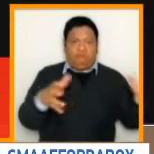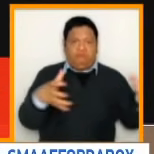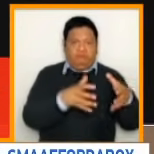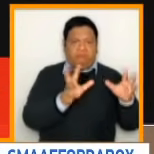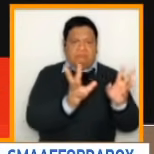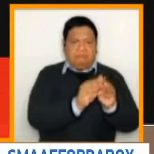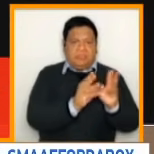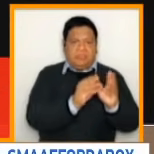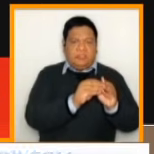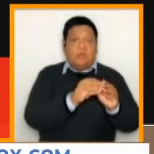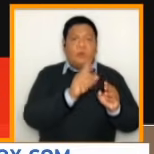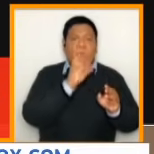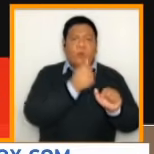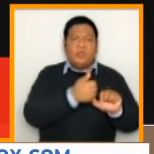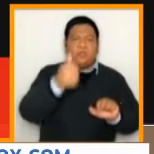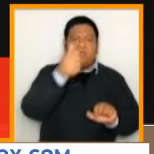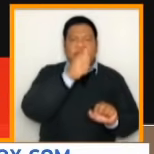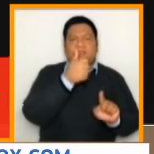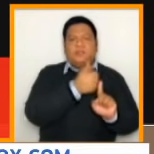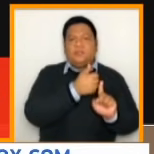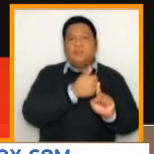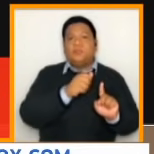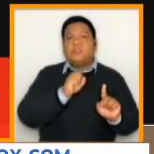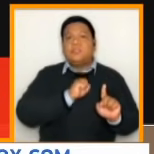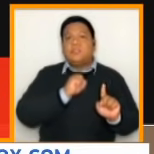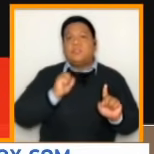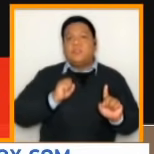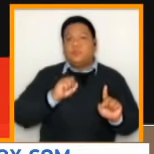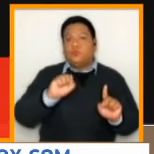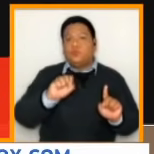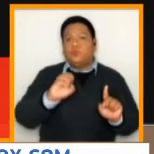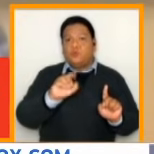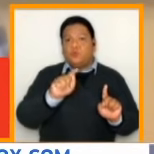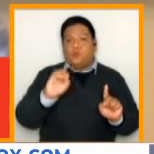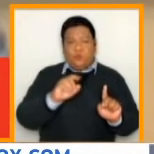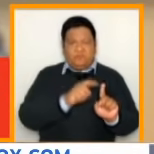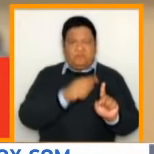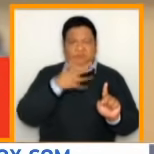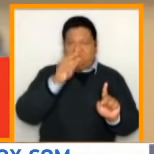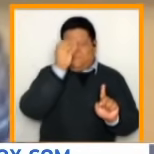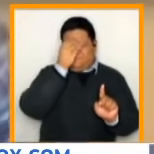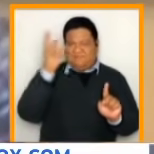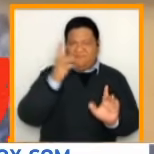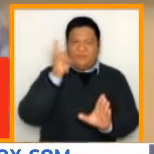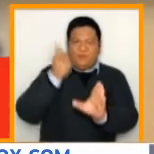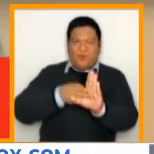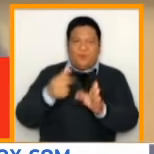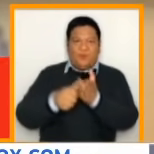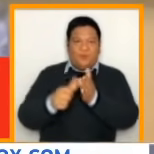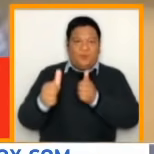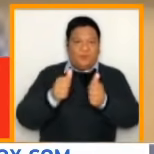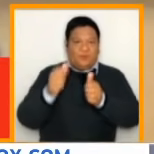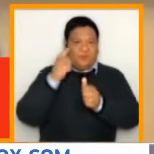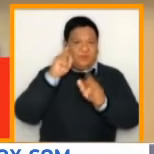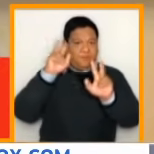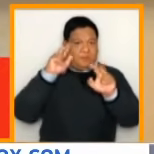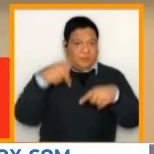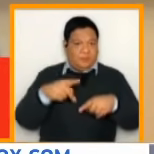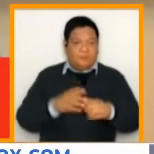Senate President Tito Sotto na nagdeklara ng tatakbong vice president. I will be telling them more or